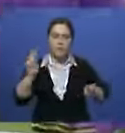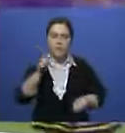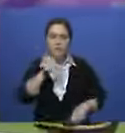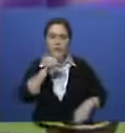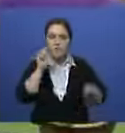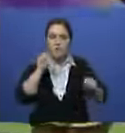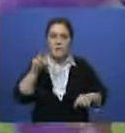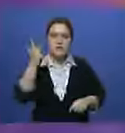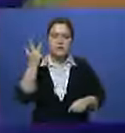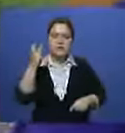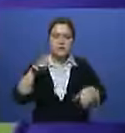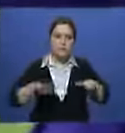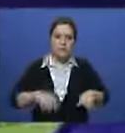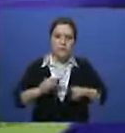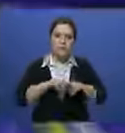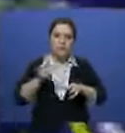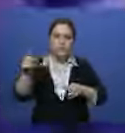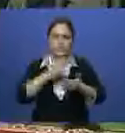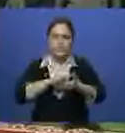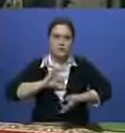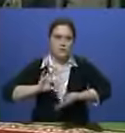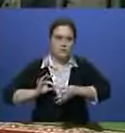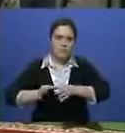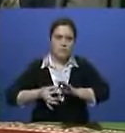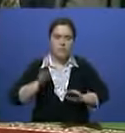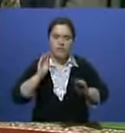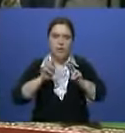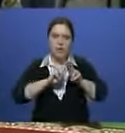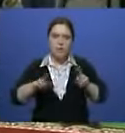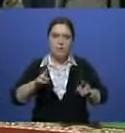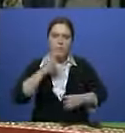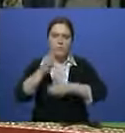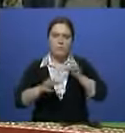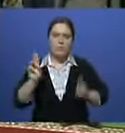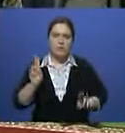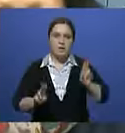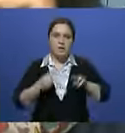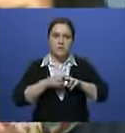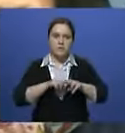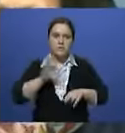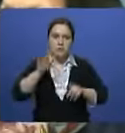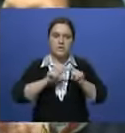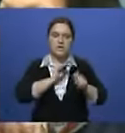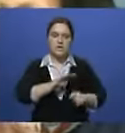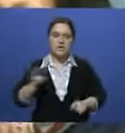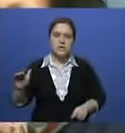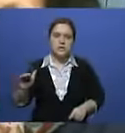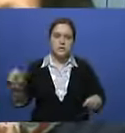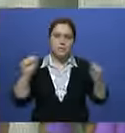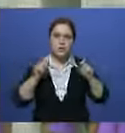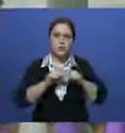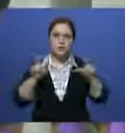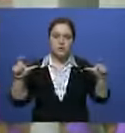рассчитаны на 300 посадочных мест всё вплоть до корто покрытия соответствует международным стандартам на базе центра будет открыта детская юношеская